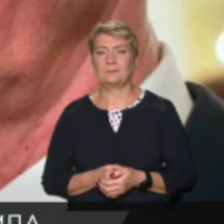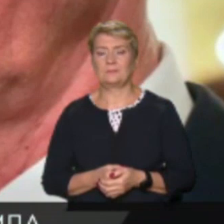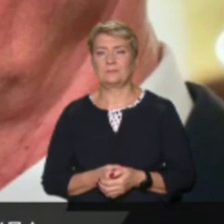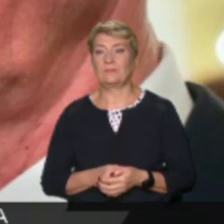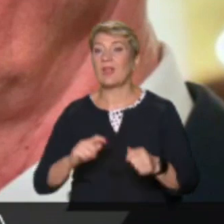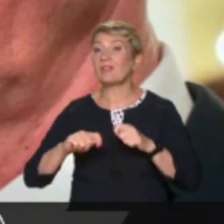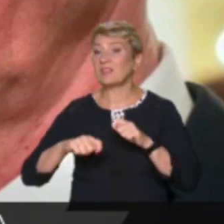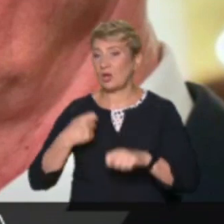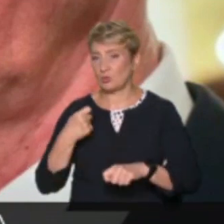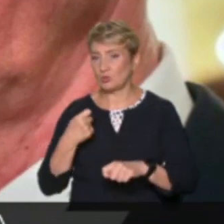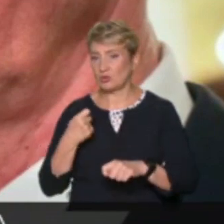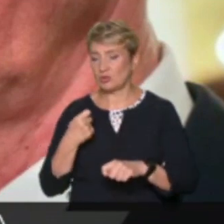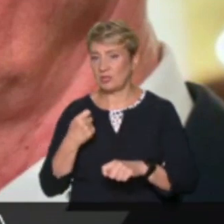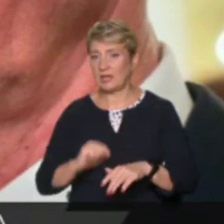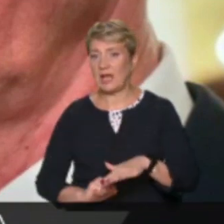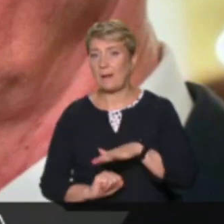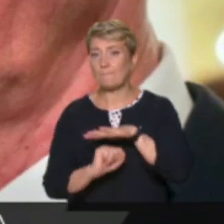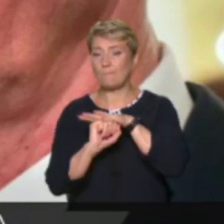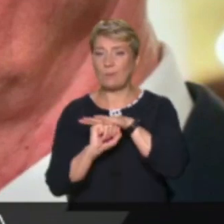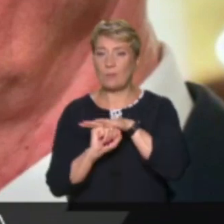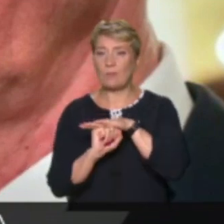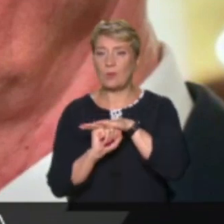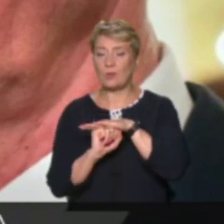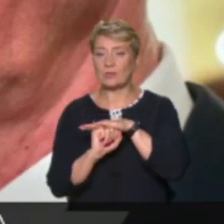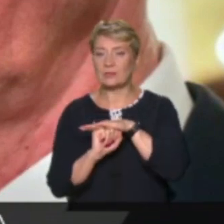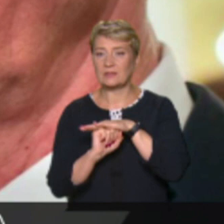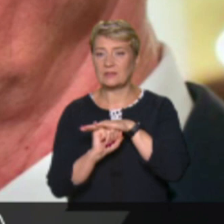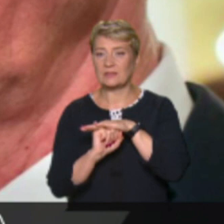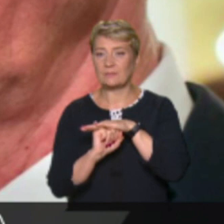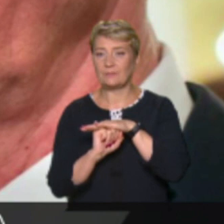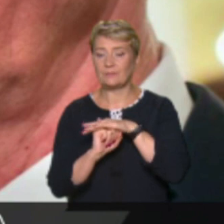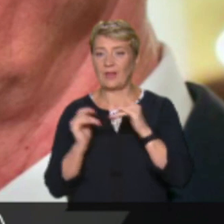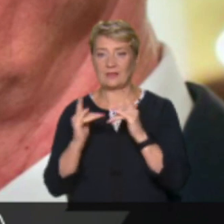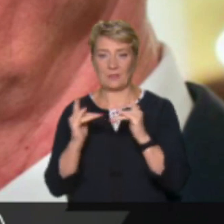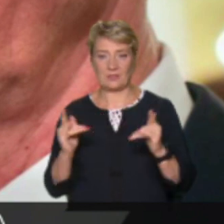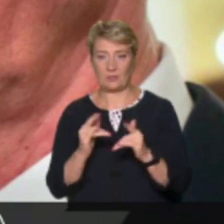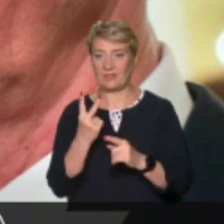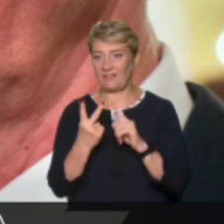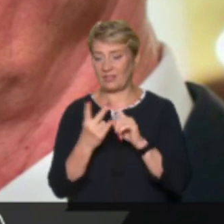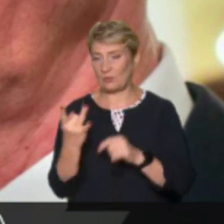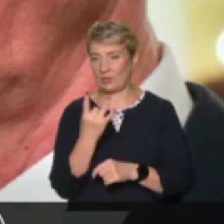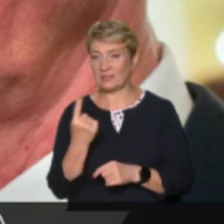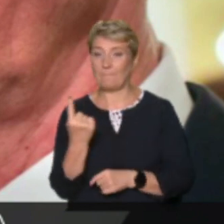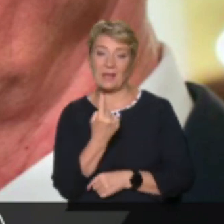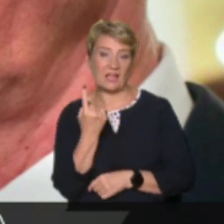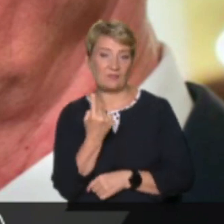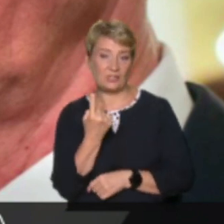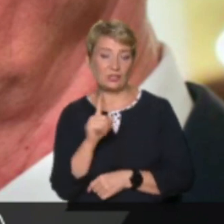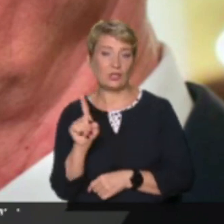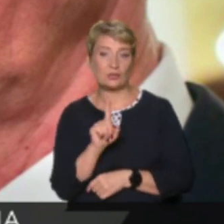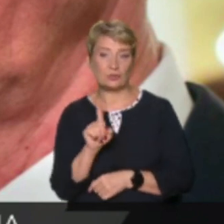Нарушені опори или прольот моста – это вторично. Первично